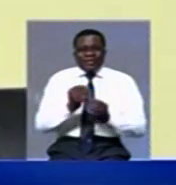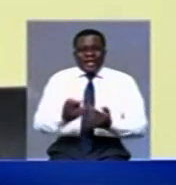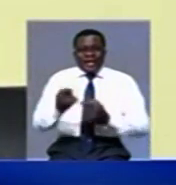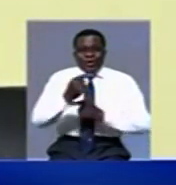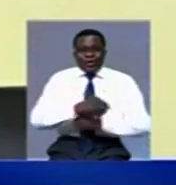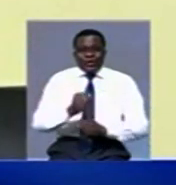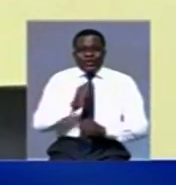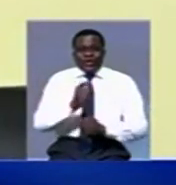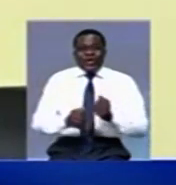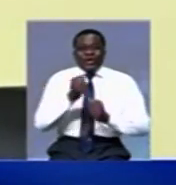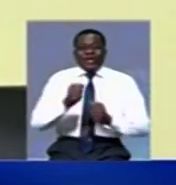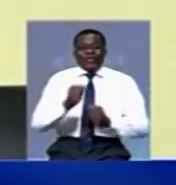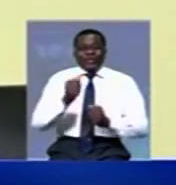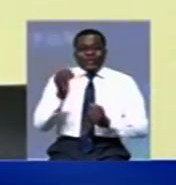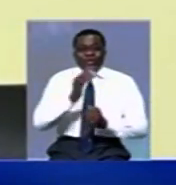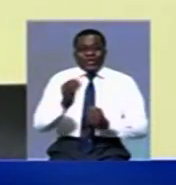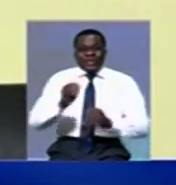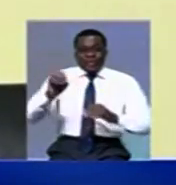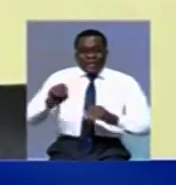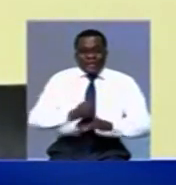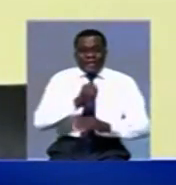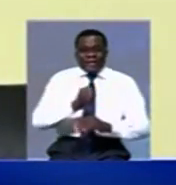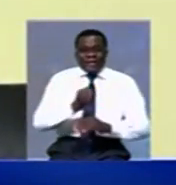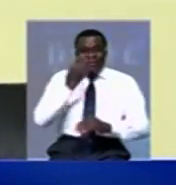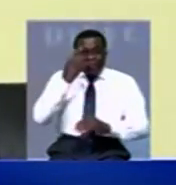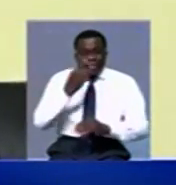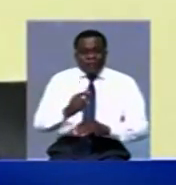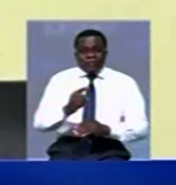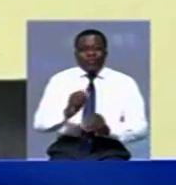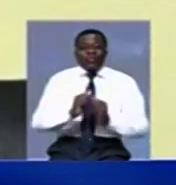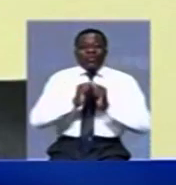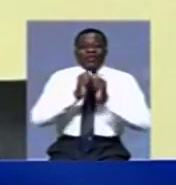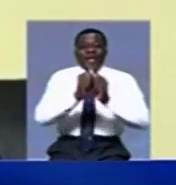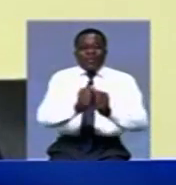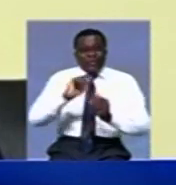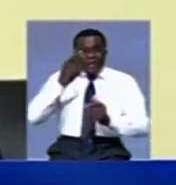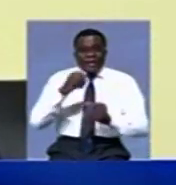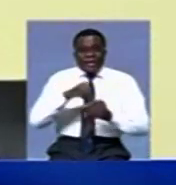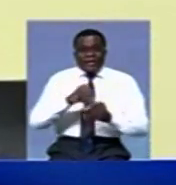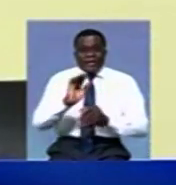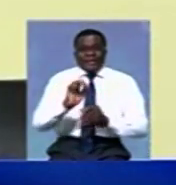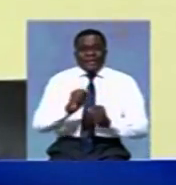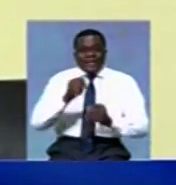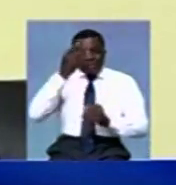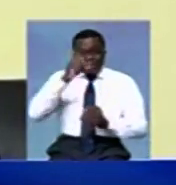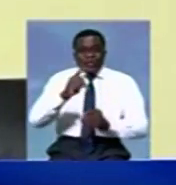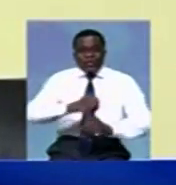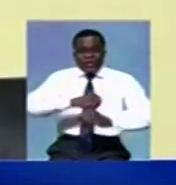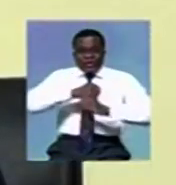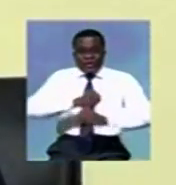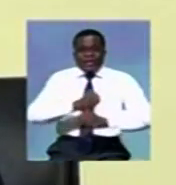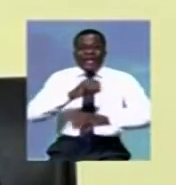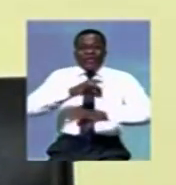aujourd'hui, on est plus que jamais engagé pour accompagner l'État dans sa politique de